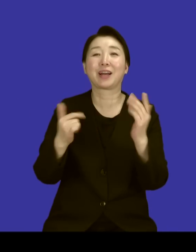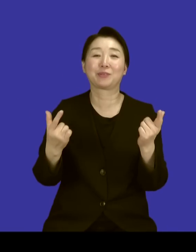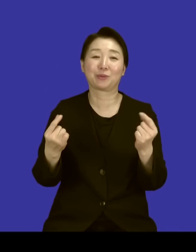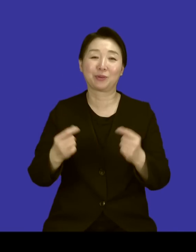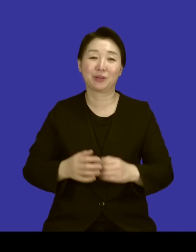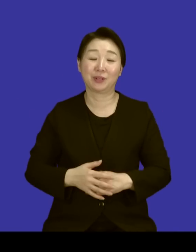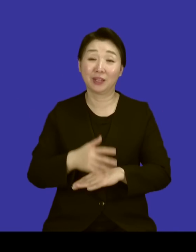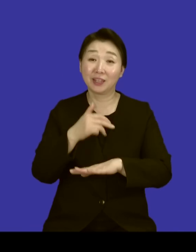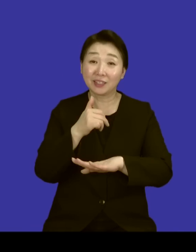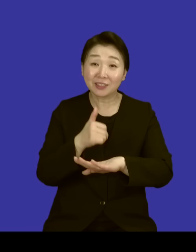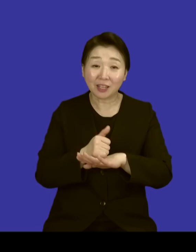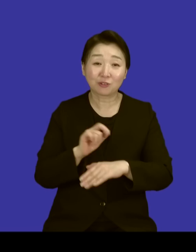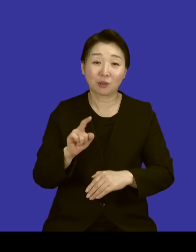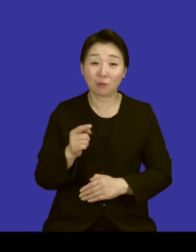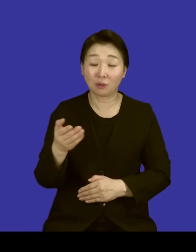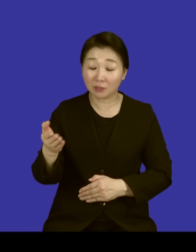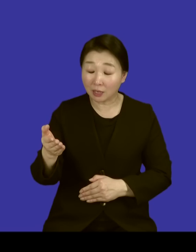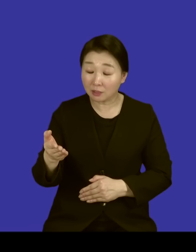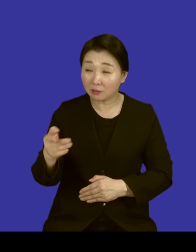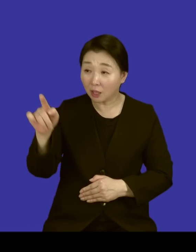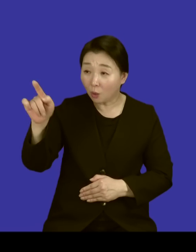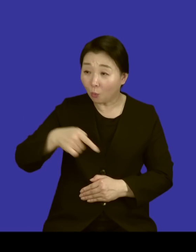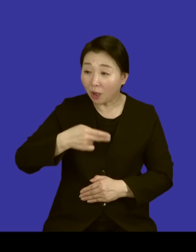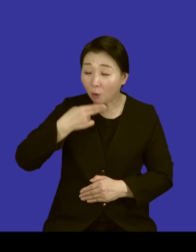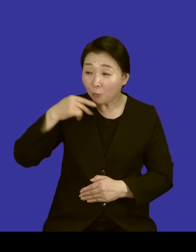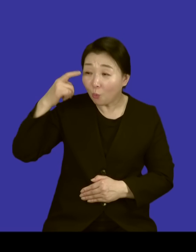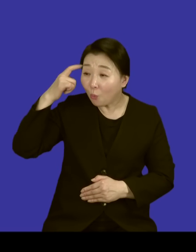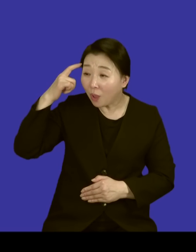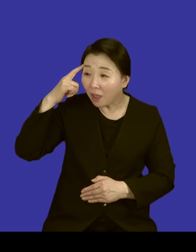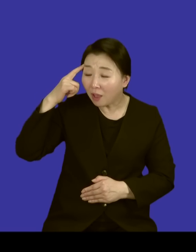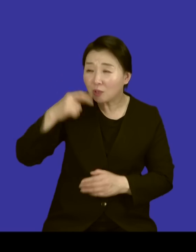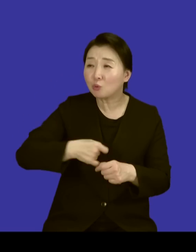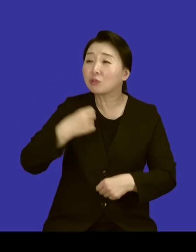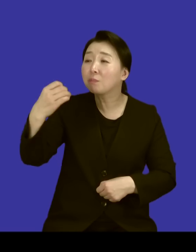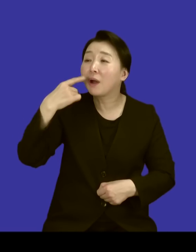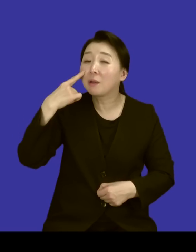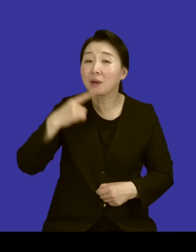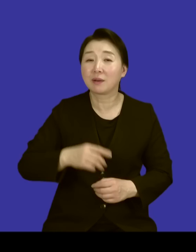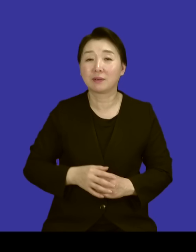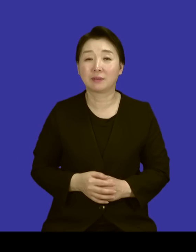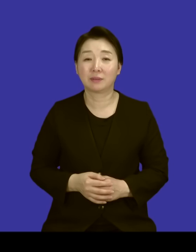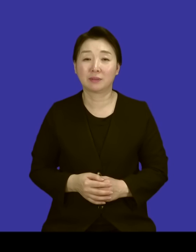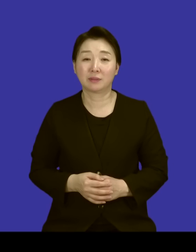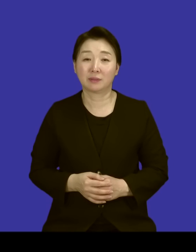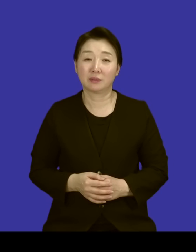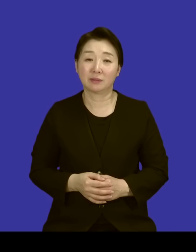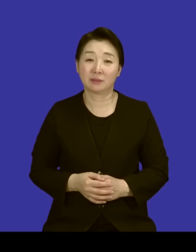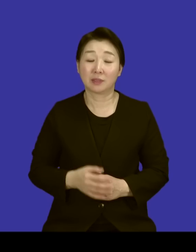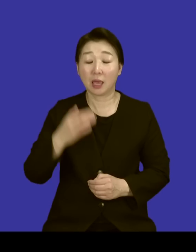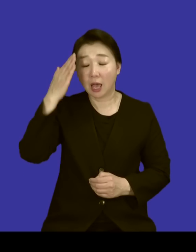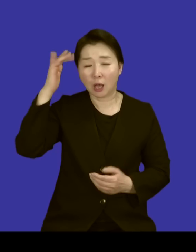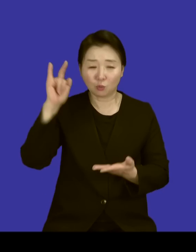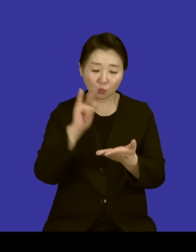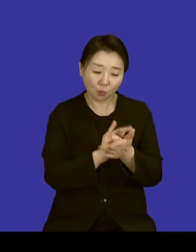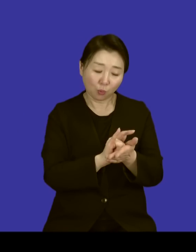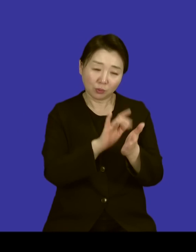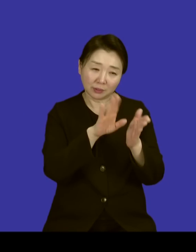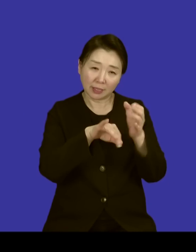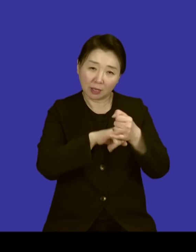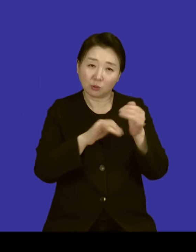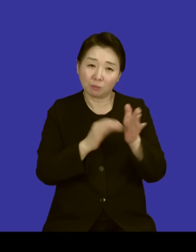그래서 제가 나중에 당신 그때 왜 안 왔지? 솔직히 말해봐. 그랬더니 가기로 했는데 아무리